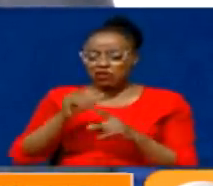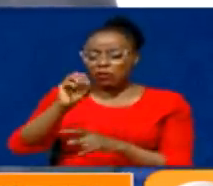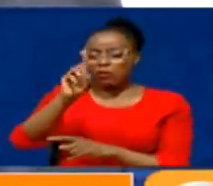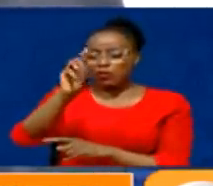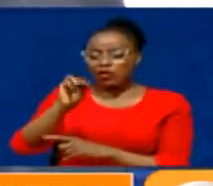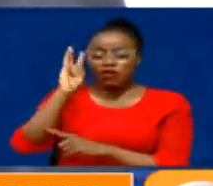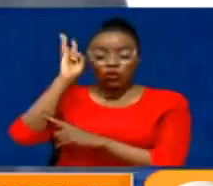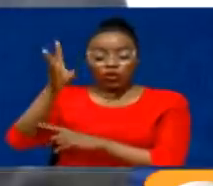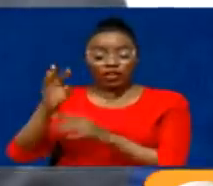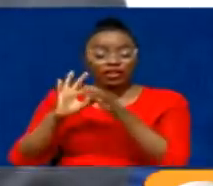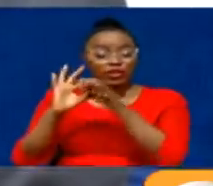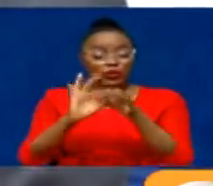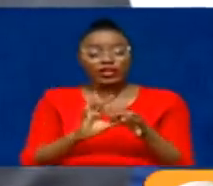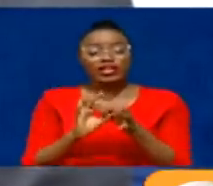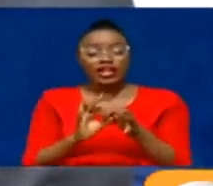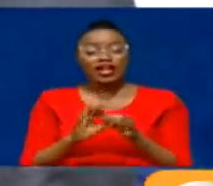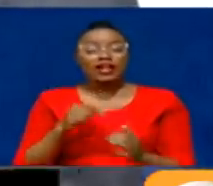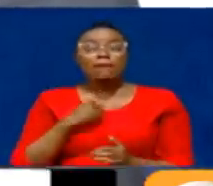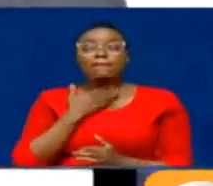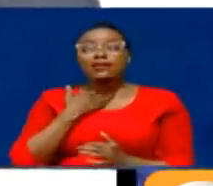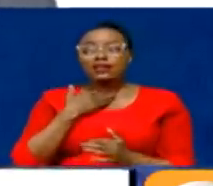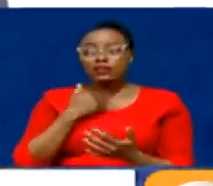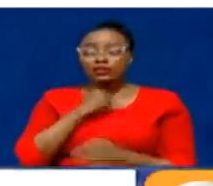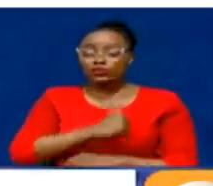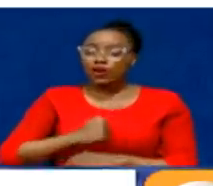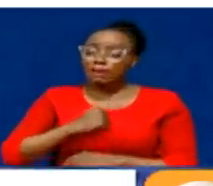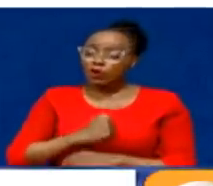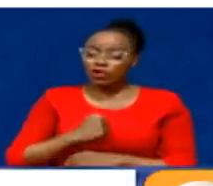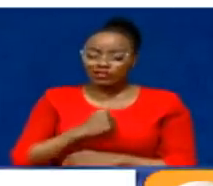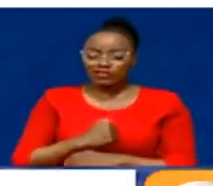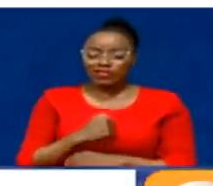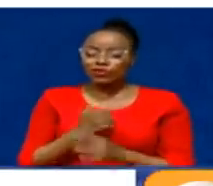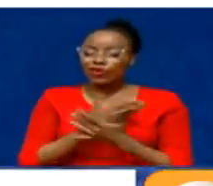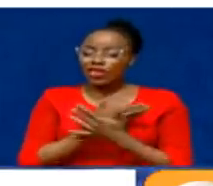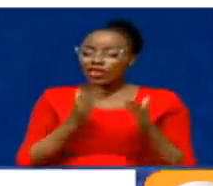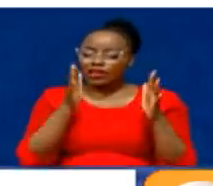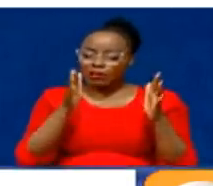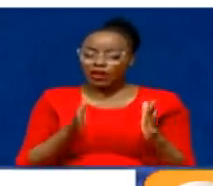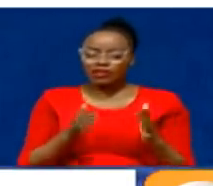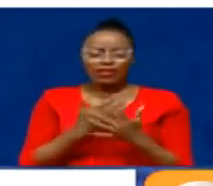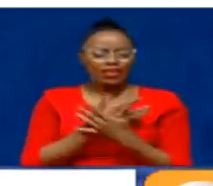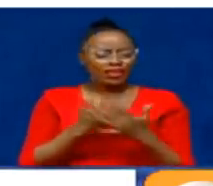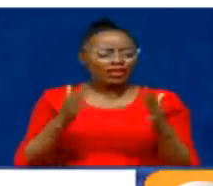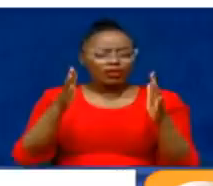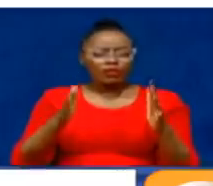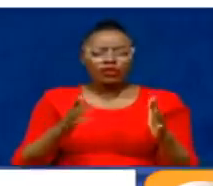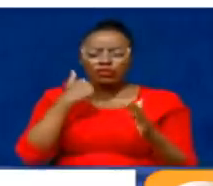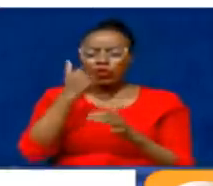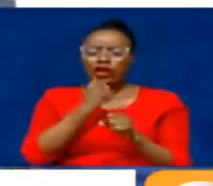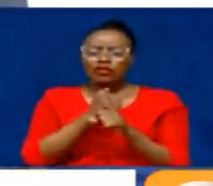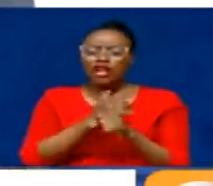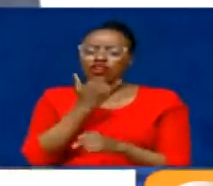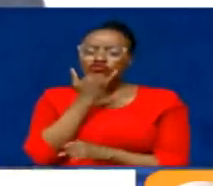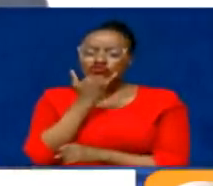that we are going to unite. I want to apologize to anybody that we have